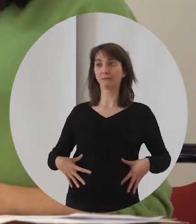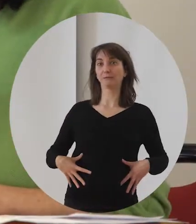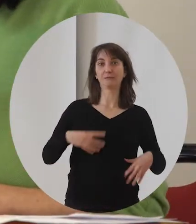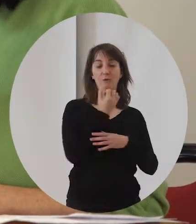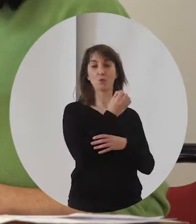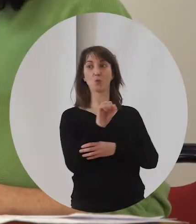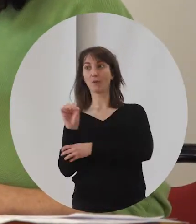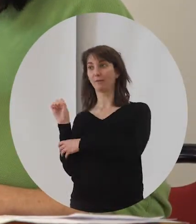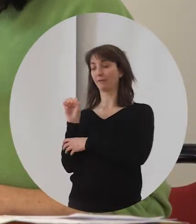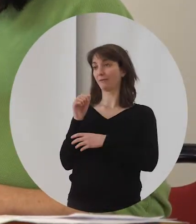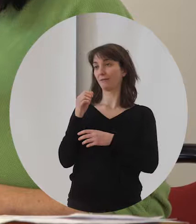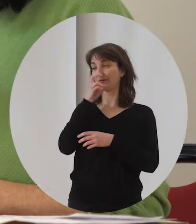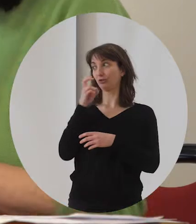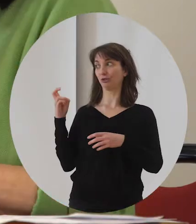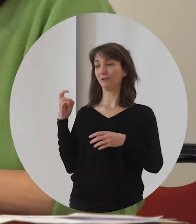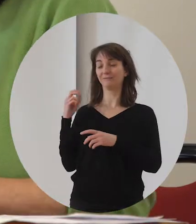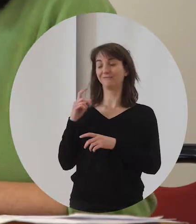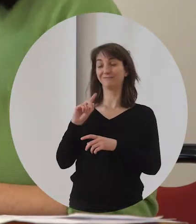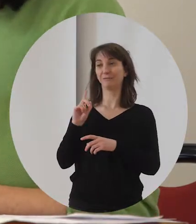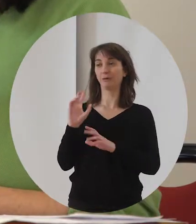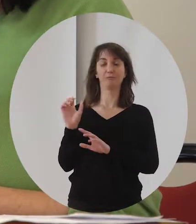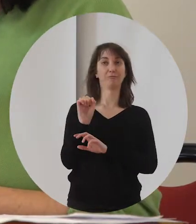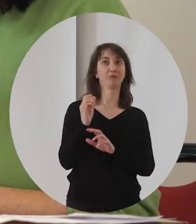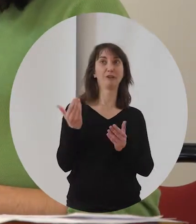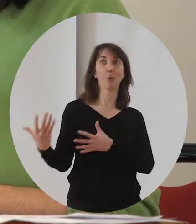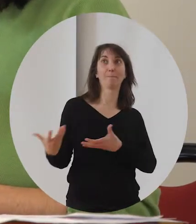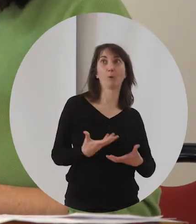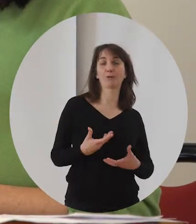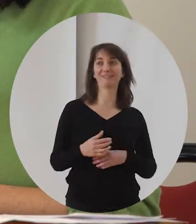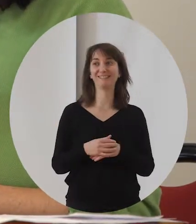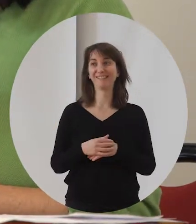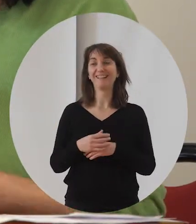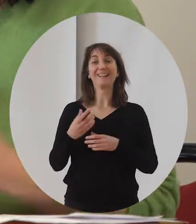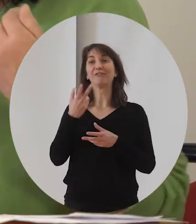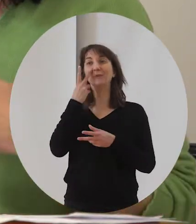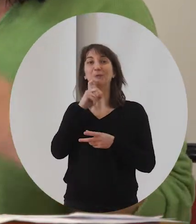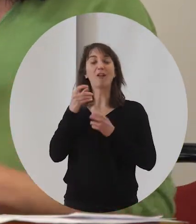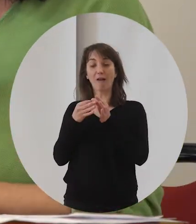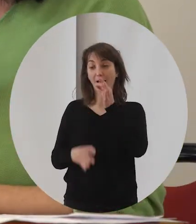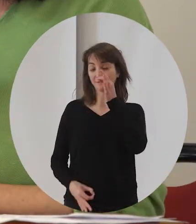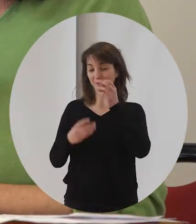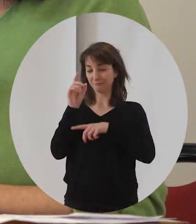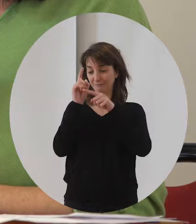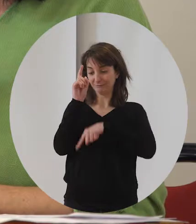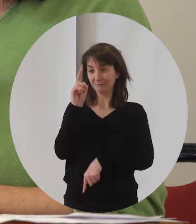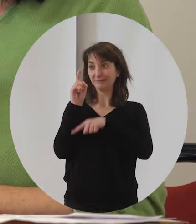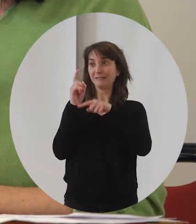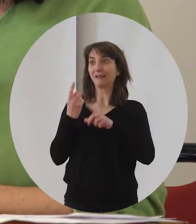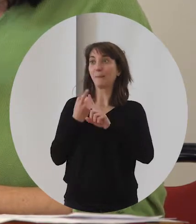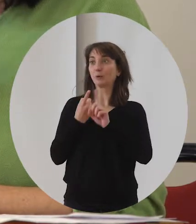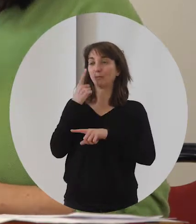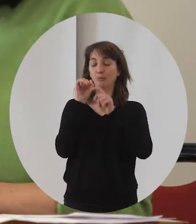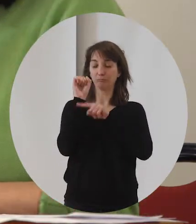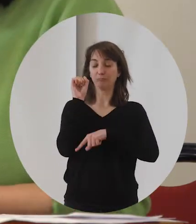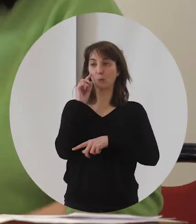de l'axe. Et comme on va le voir tout à l'heure, l'axe est quand même extrêmement important, puisque c'est ça qui permet de se tenir